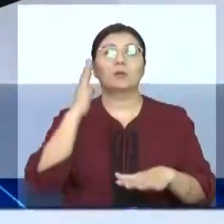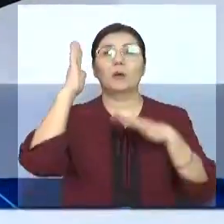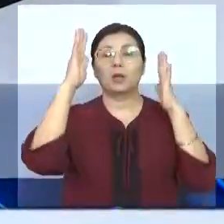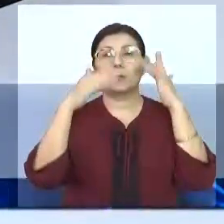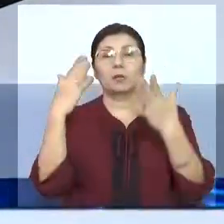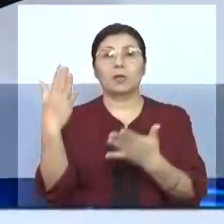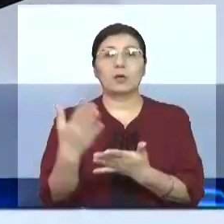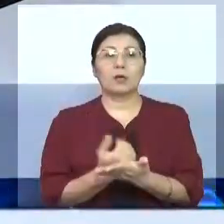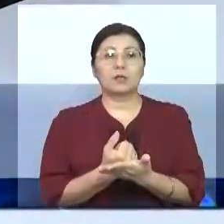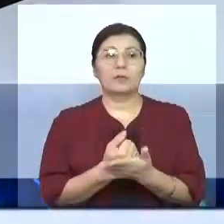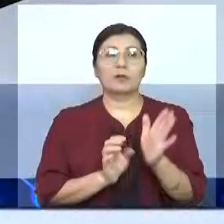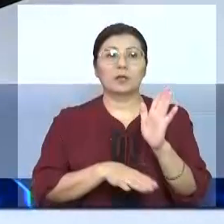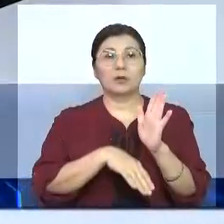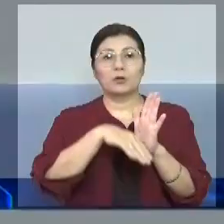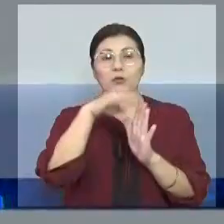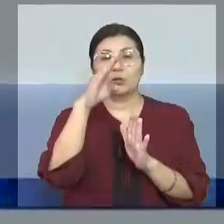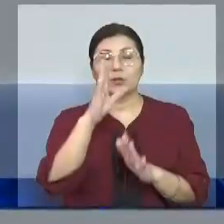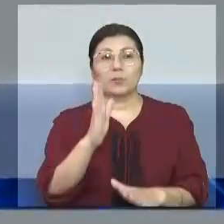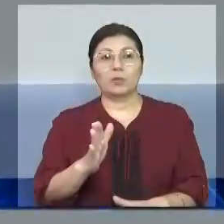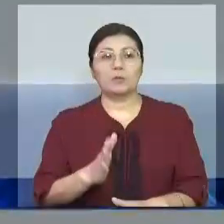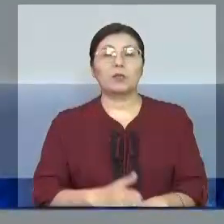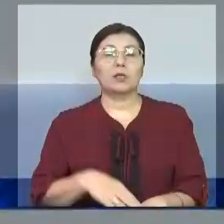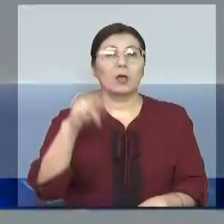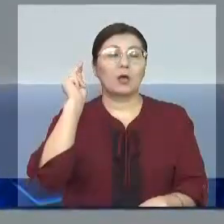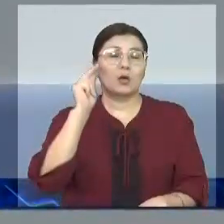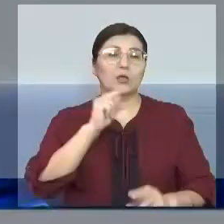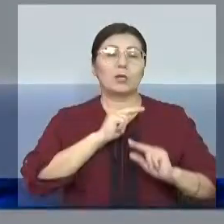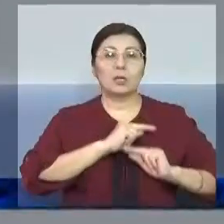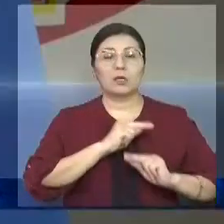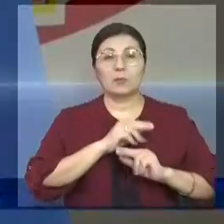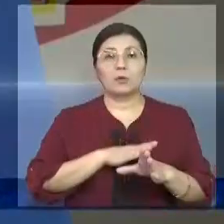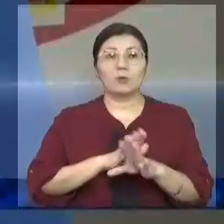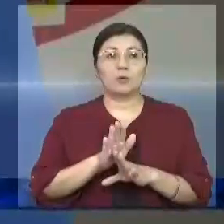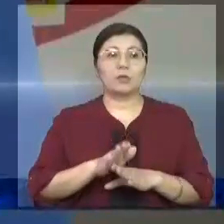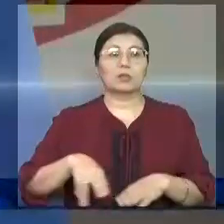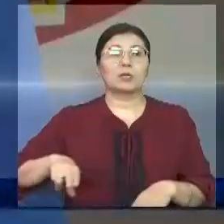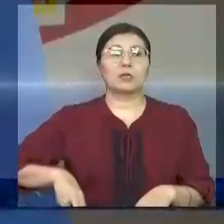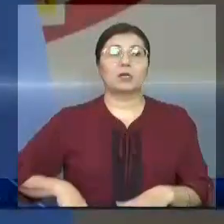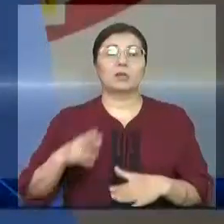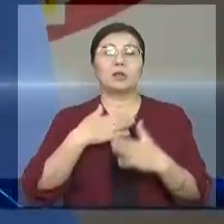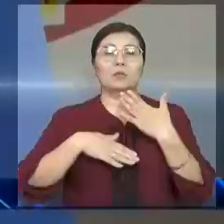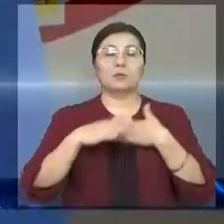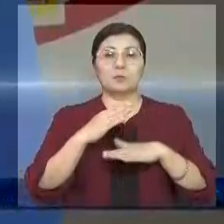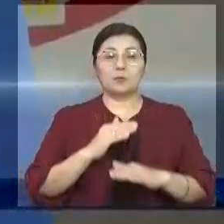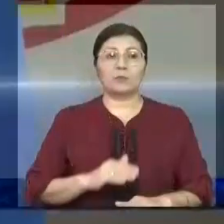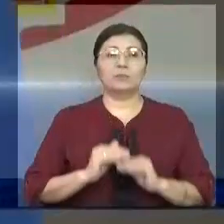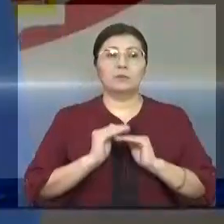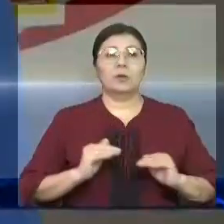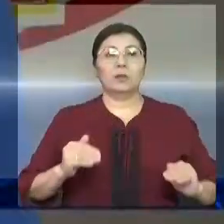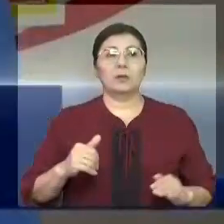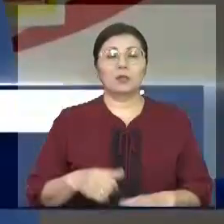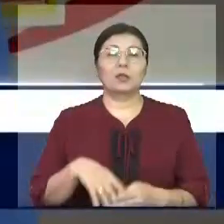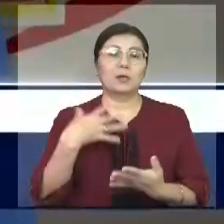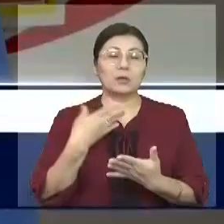жеткізді. Шәкірттерінің үздіктер қатарынан көрініп, ұстаздарының еңбегін ақтағанына мектеп директоры да қуанышты. Балалардың өзінің шынайы